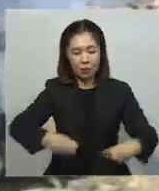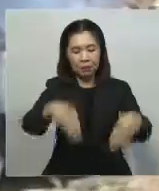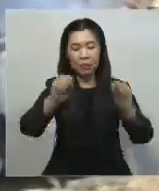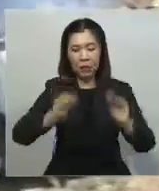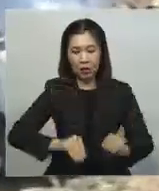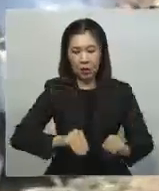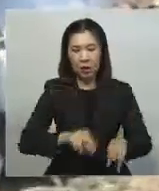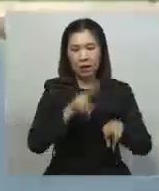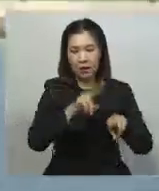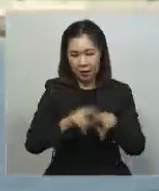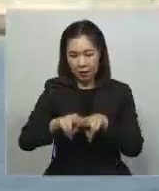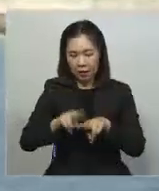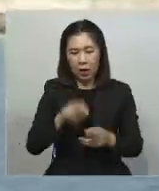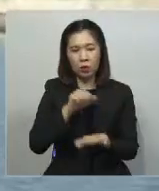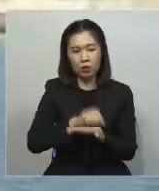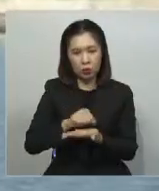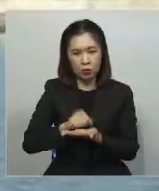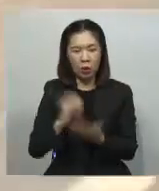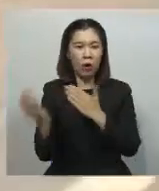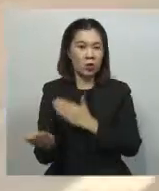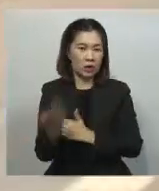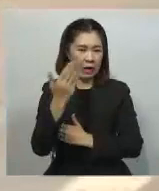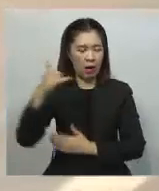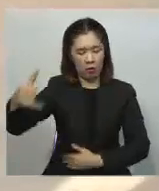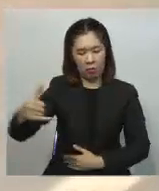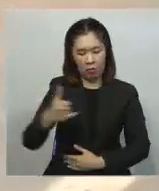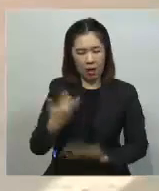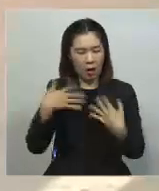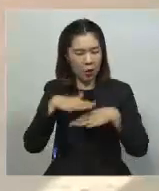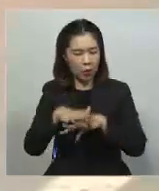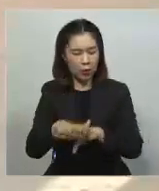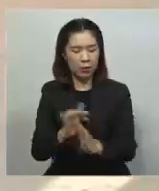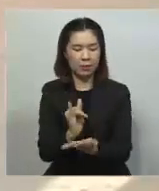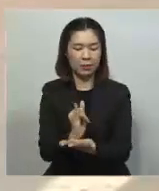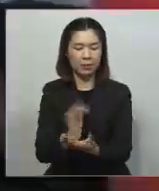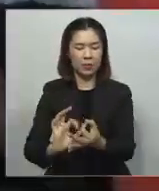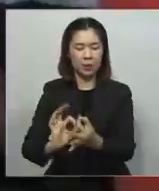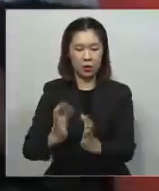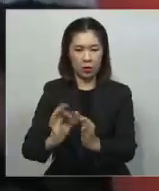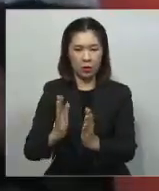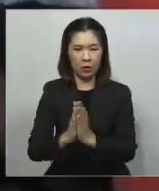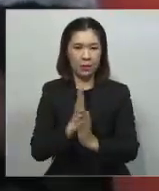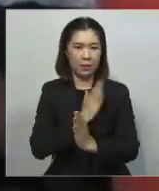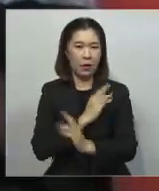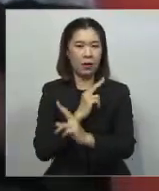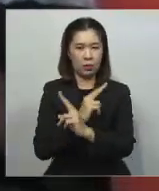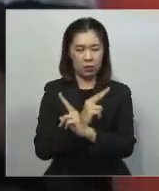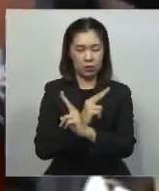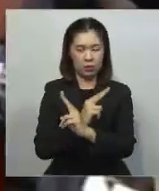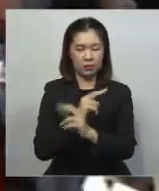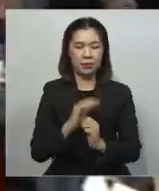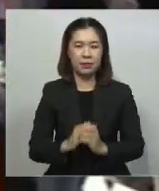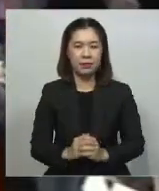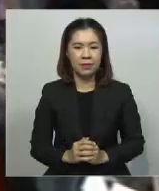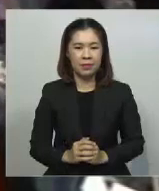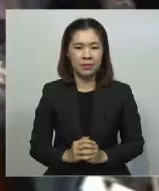องพื้นที่โดยเดินทางมาตั้งแต่เช้าเพื่อมารอร่วมพิธีพระราชทานเพลิงศพครูใหญ่พระเทพวิทยาคมหลวงพ่อคูณป